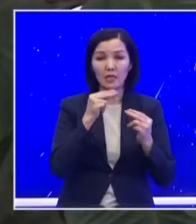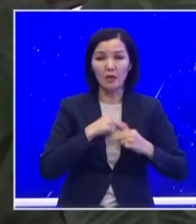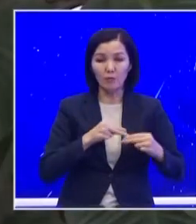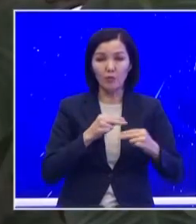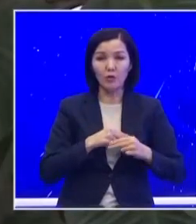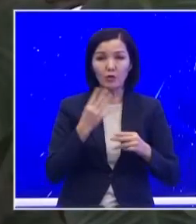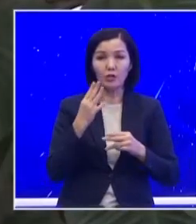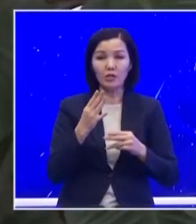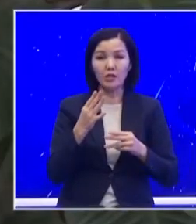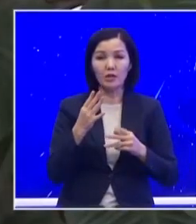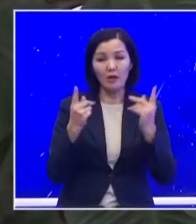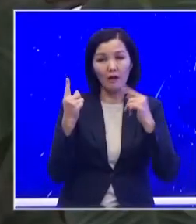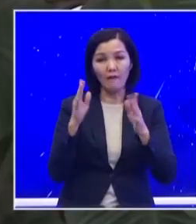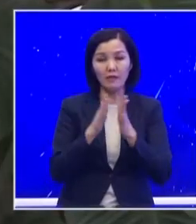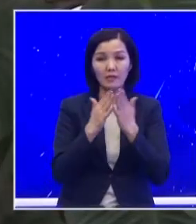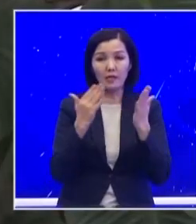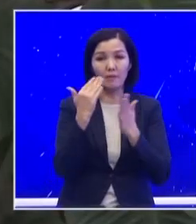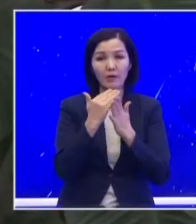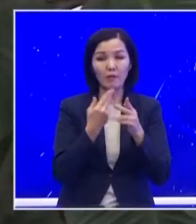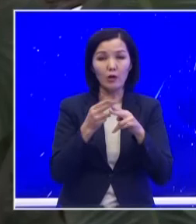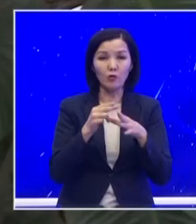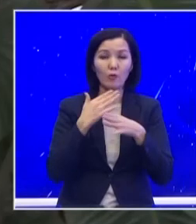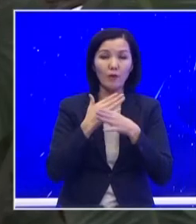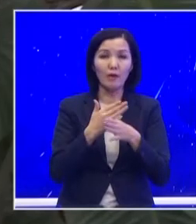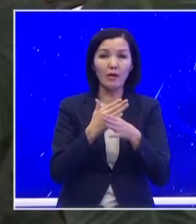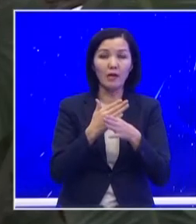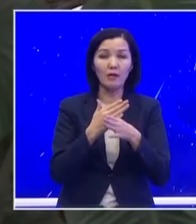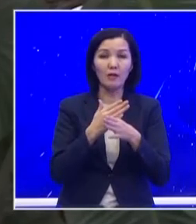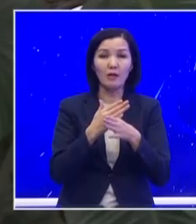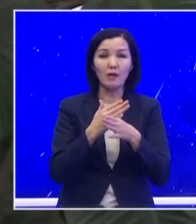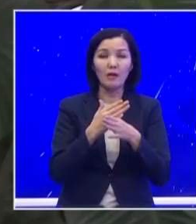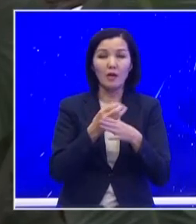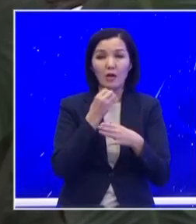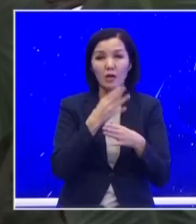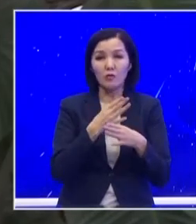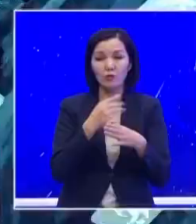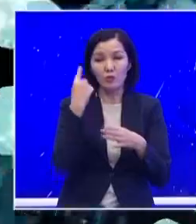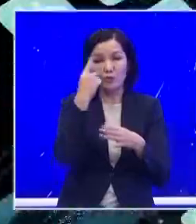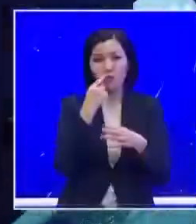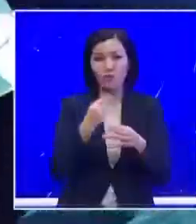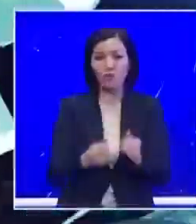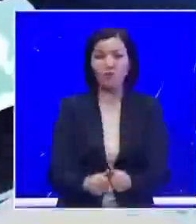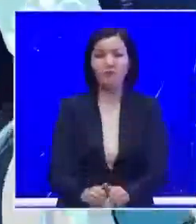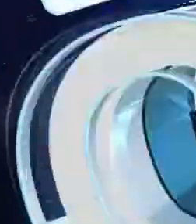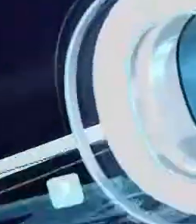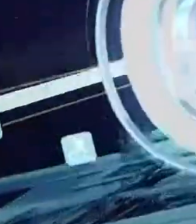создать 4 авторских программы, которые помогают учащимся преодолеть негативные эмоции в школе.